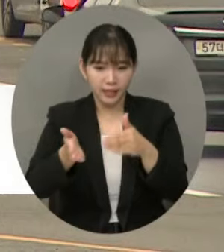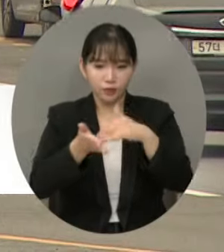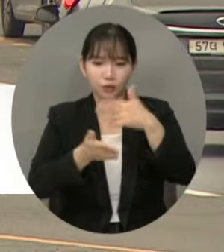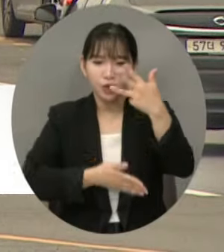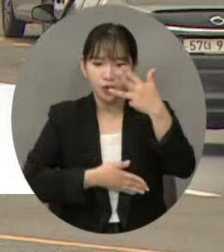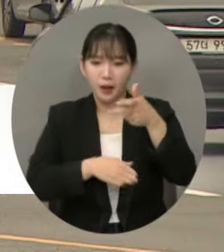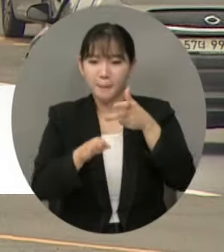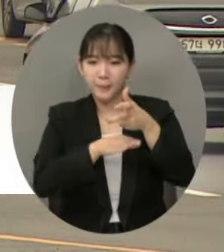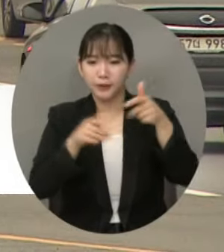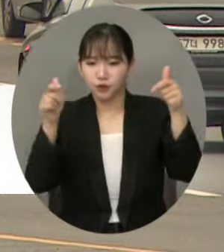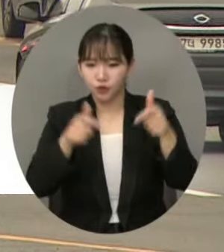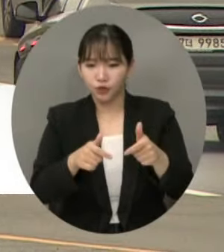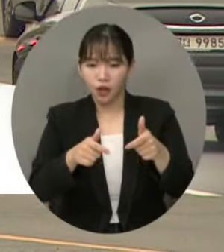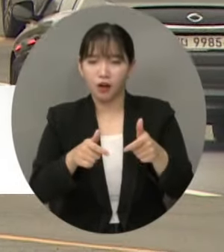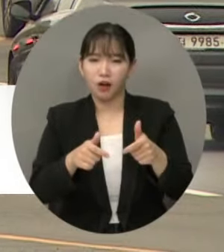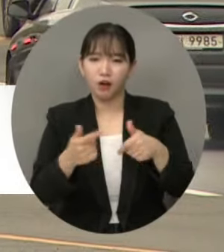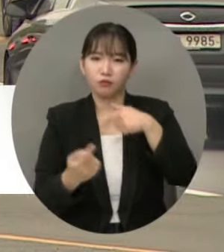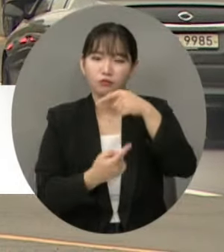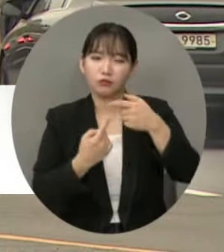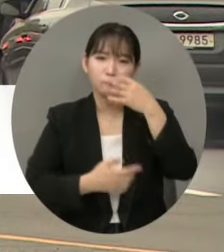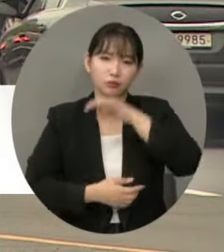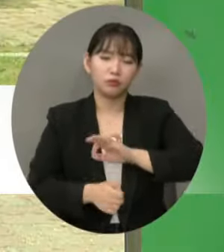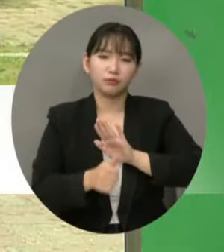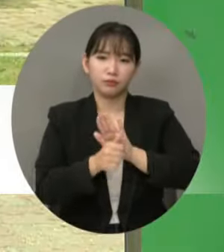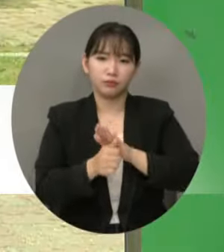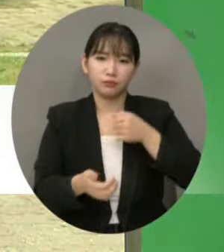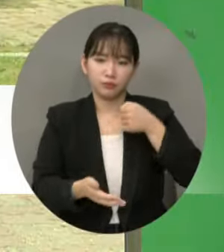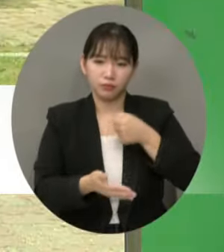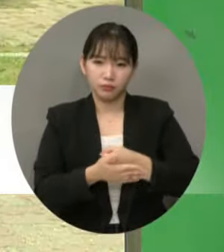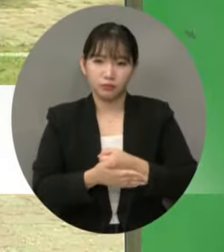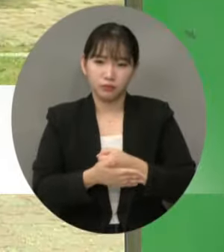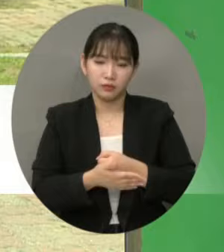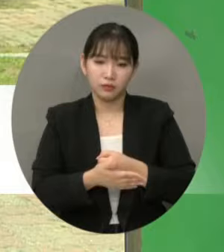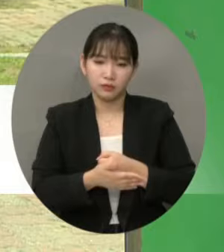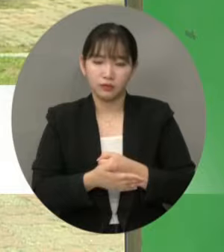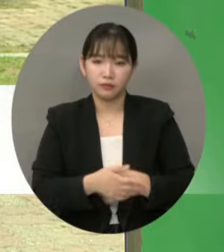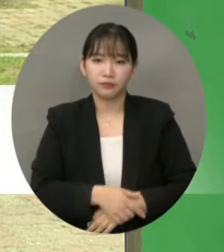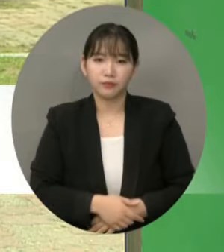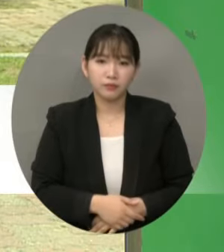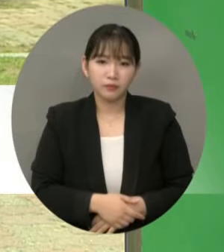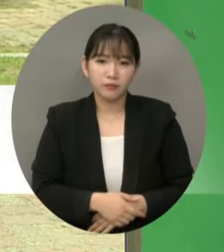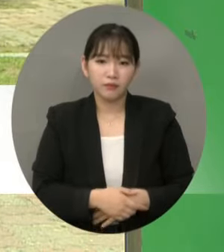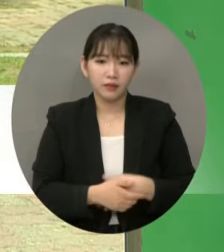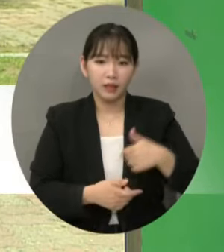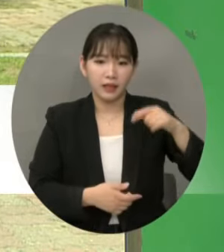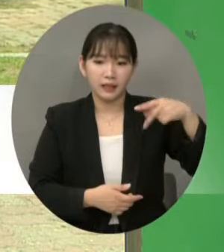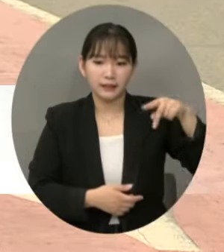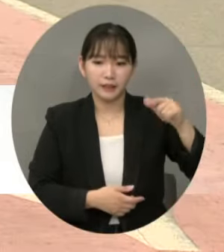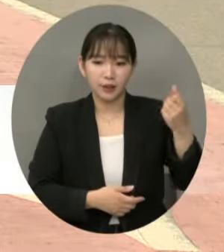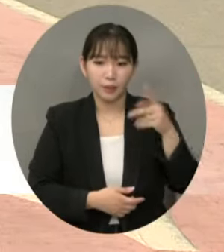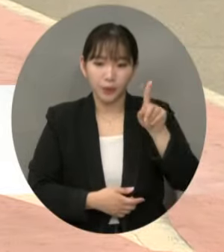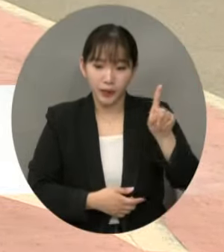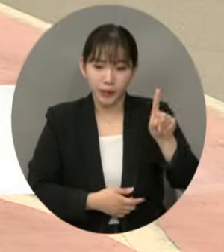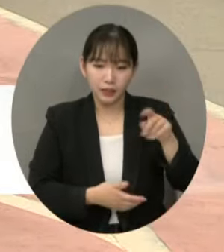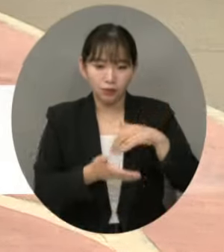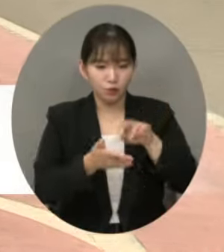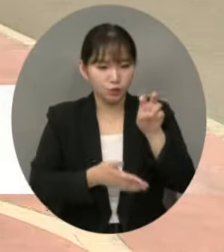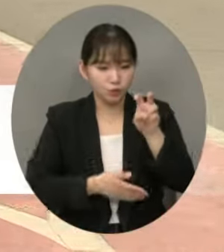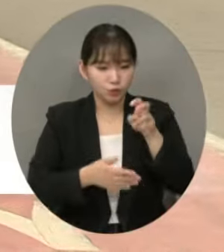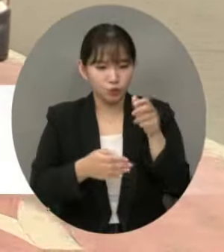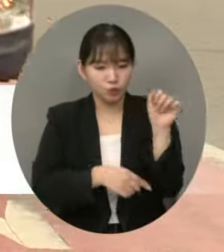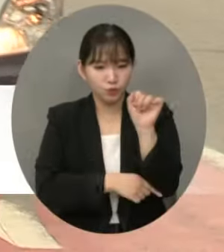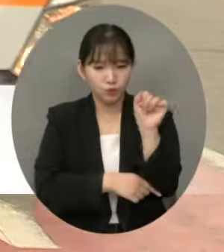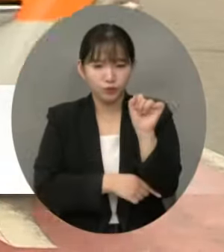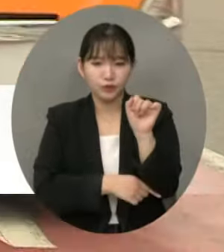감차해 운영 효율화를 도모하기로 했습니다. 주요 노선별 감차 현황은 간선 1번이에 20대에서